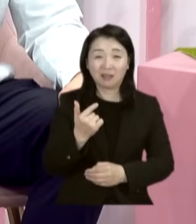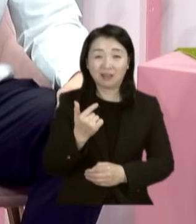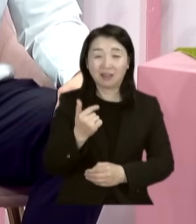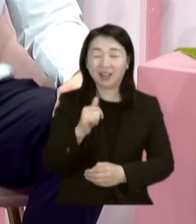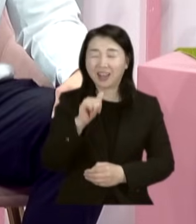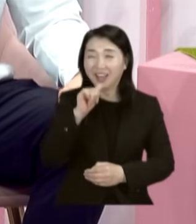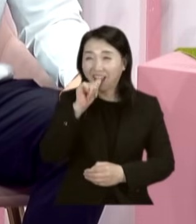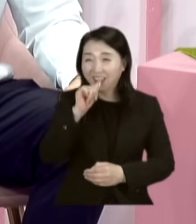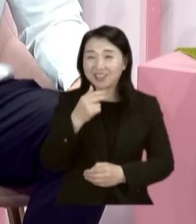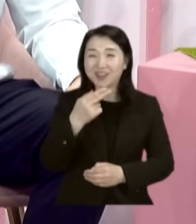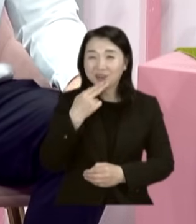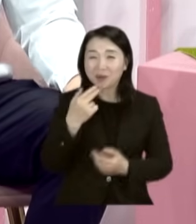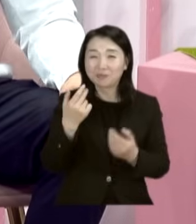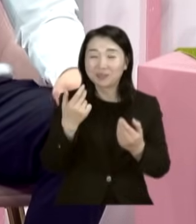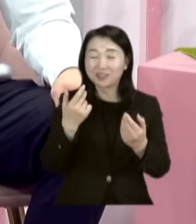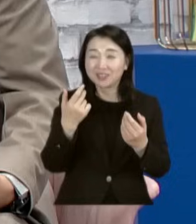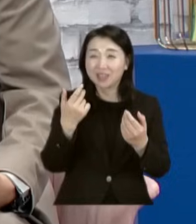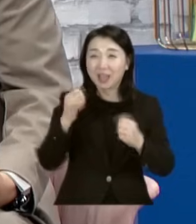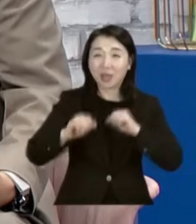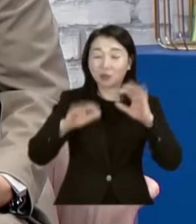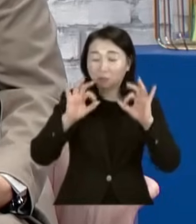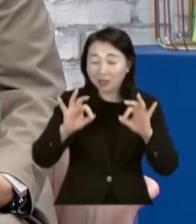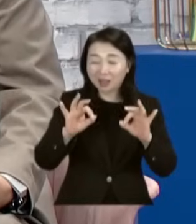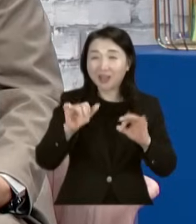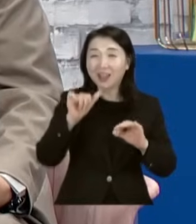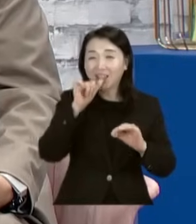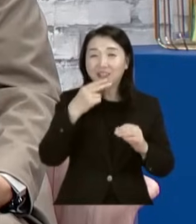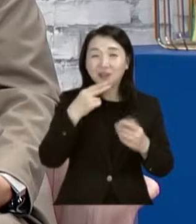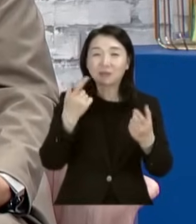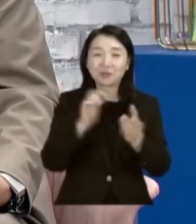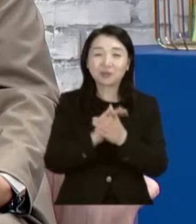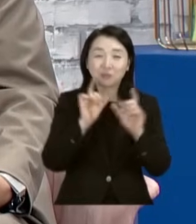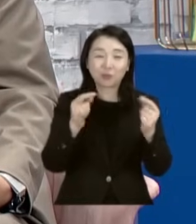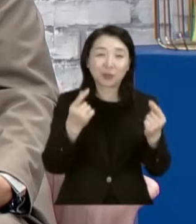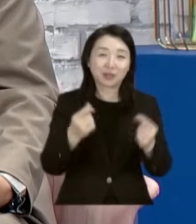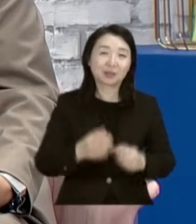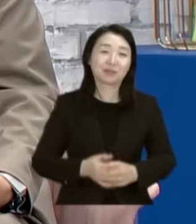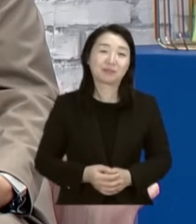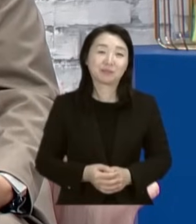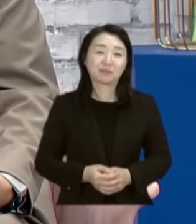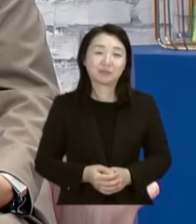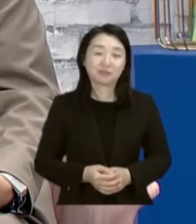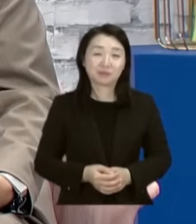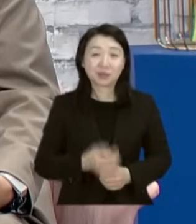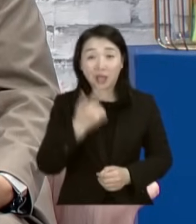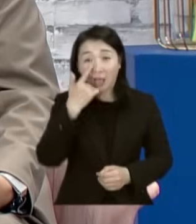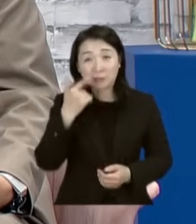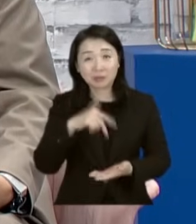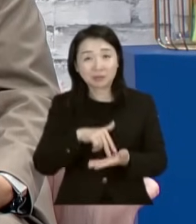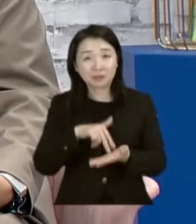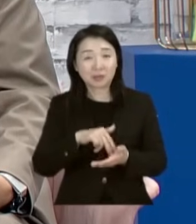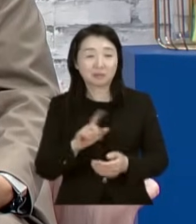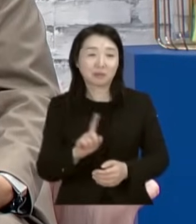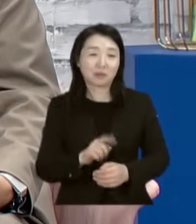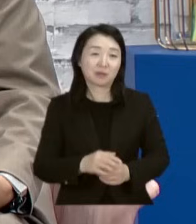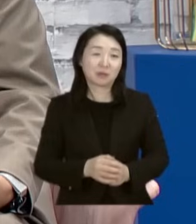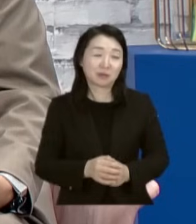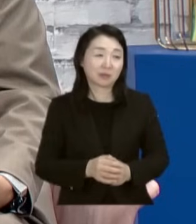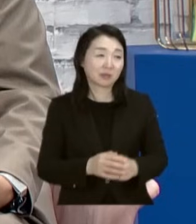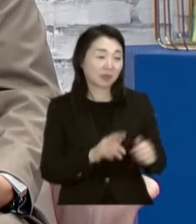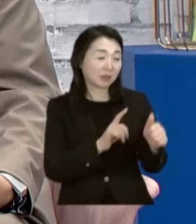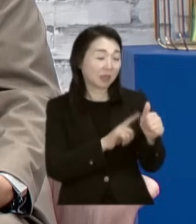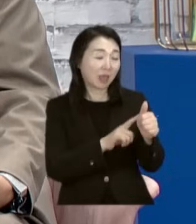거 같고 그러면은 아버님께서는 잘하셨어요 우리 구원철 선수가 이제 어떤